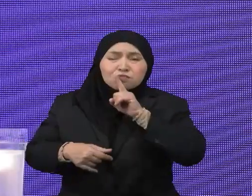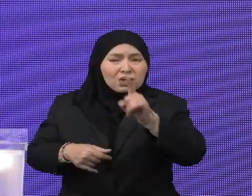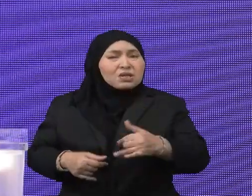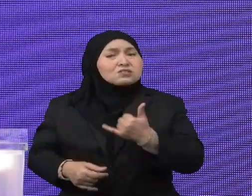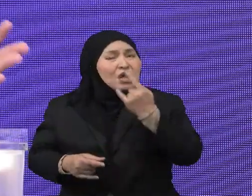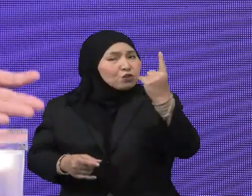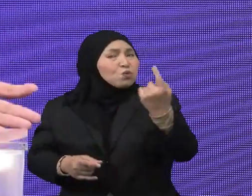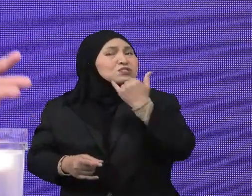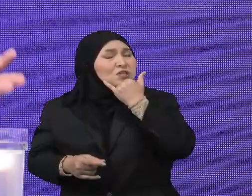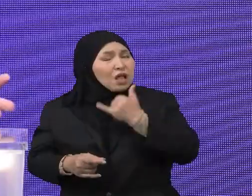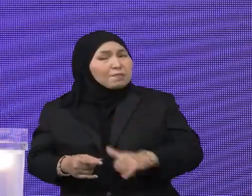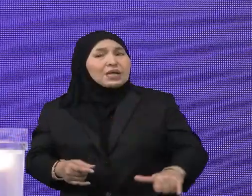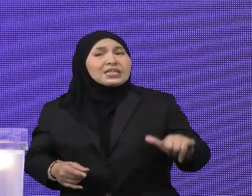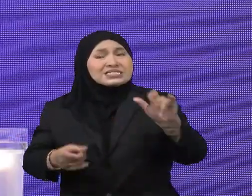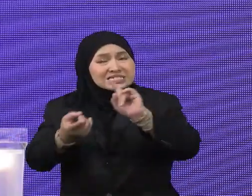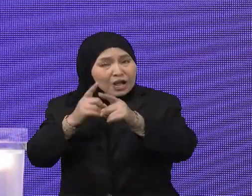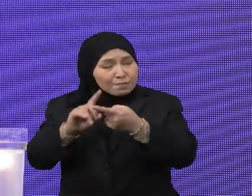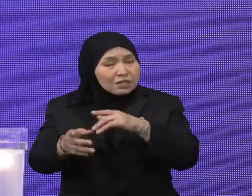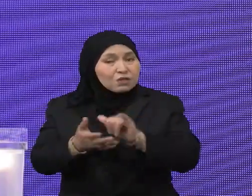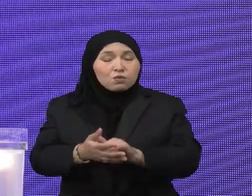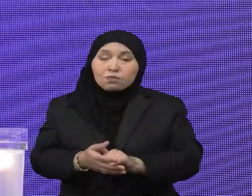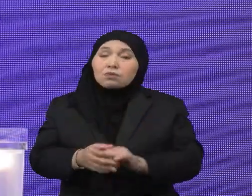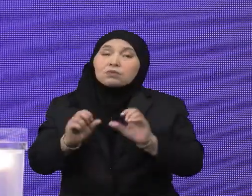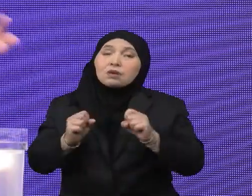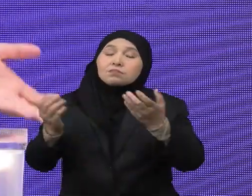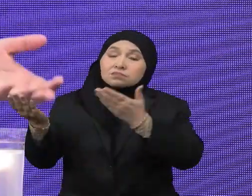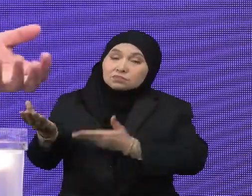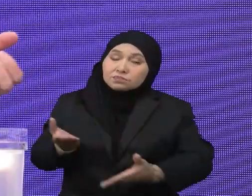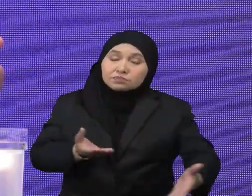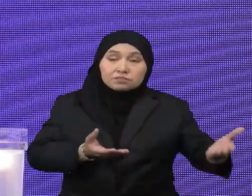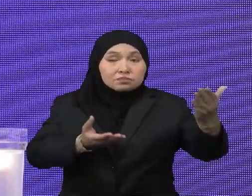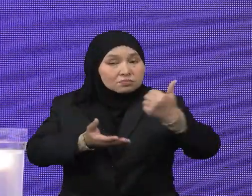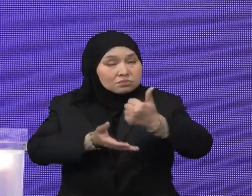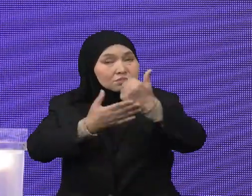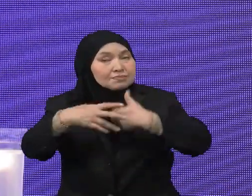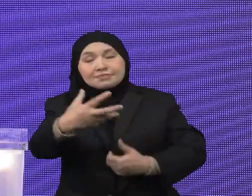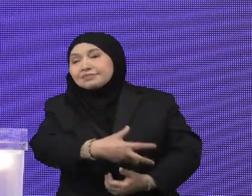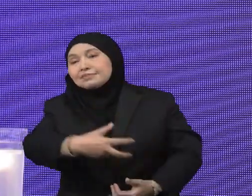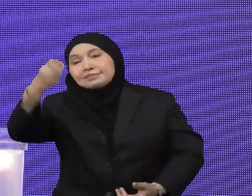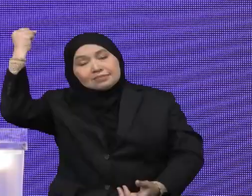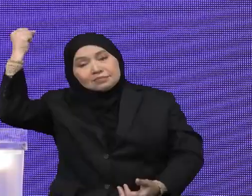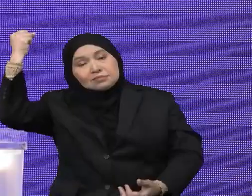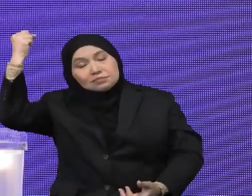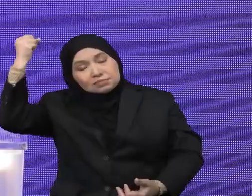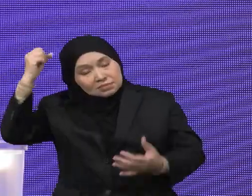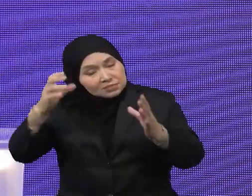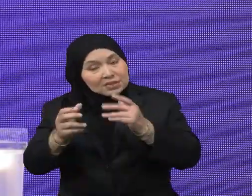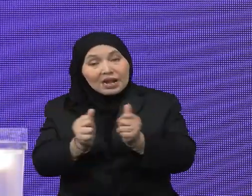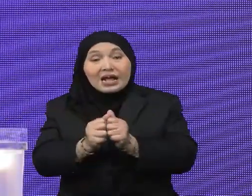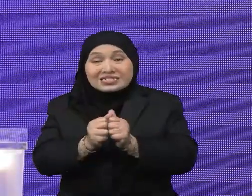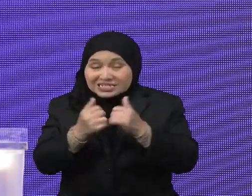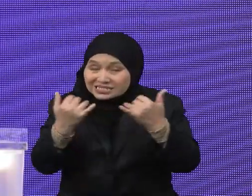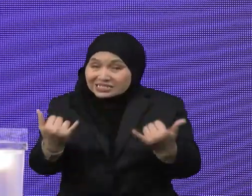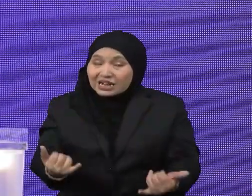kesilapan di peringkat sahabat itu sendiri pun mengundang kepada apa istilahnya bantuan di tarik dengan zaman sekarang ini